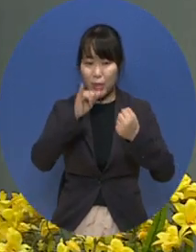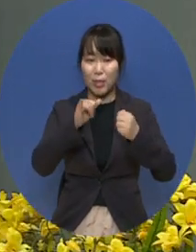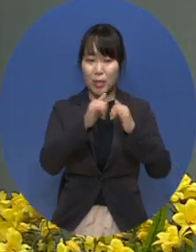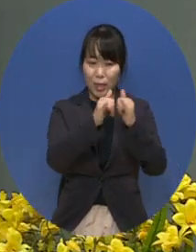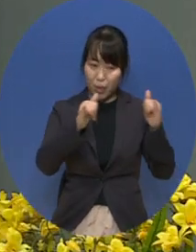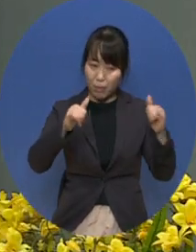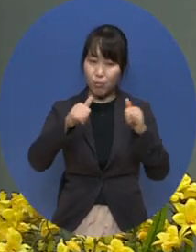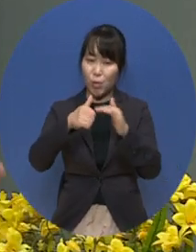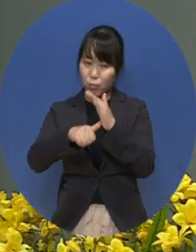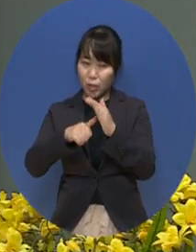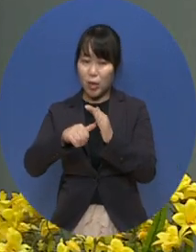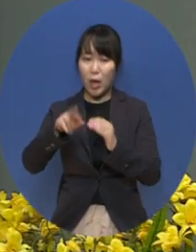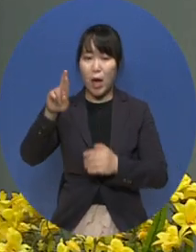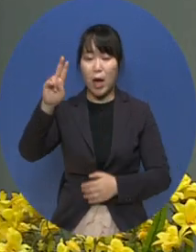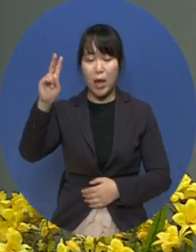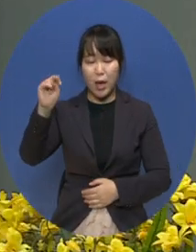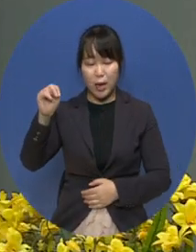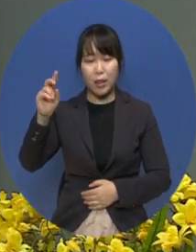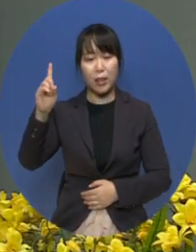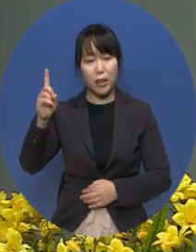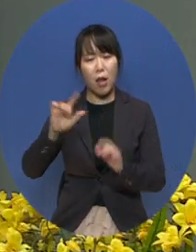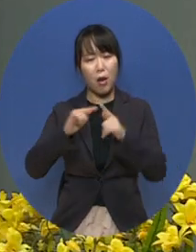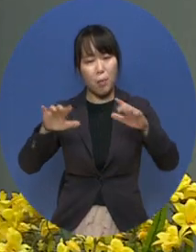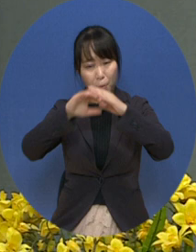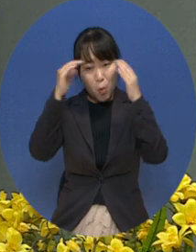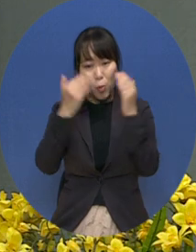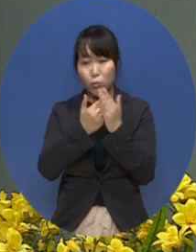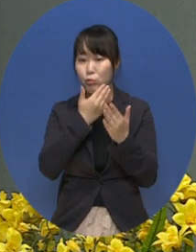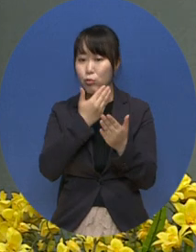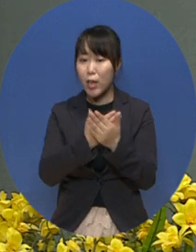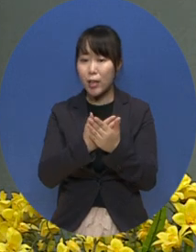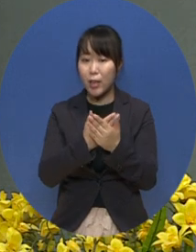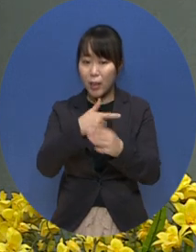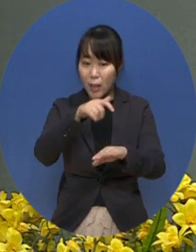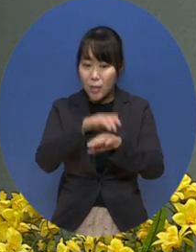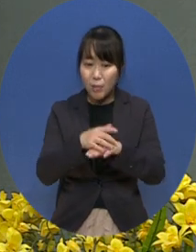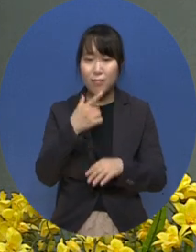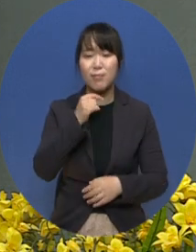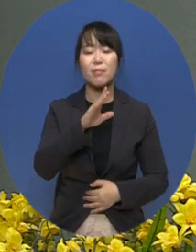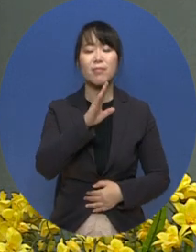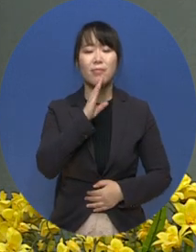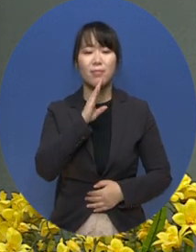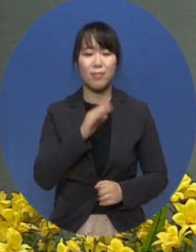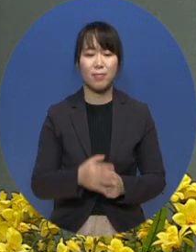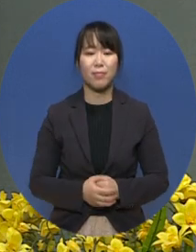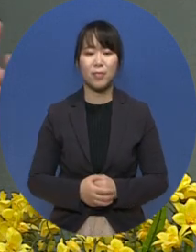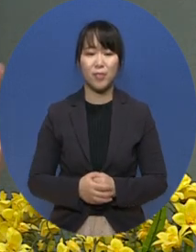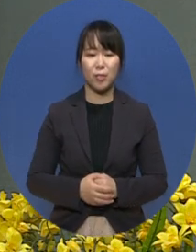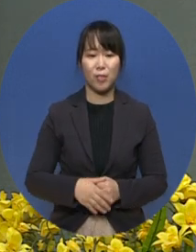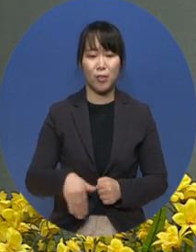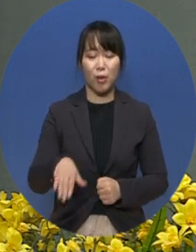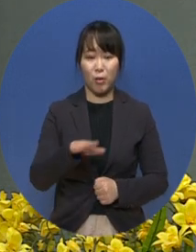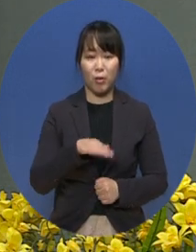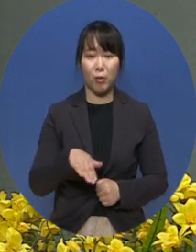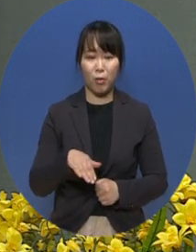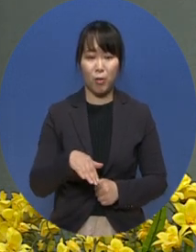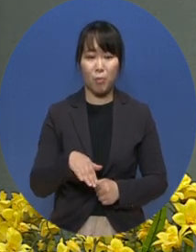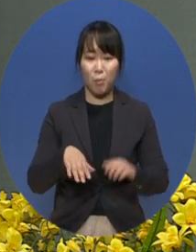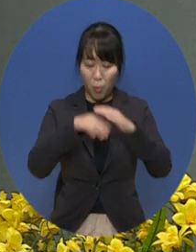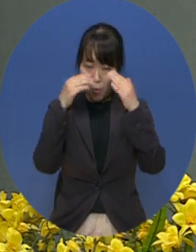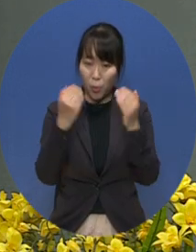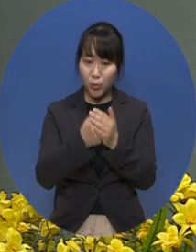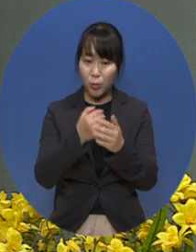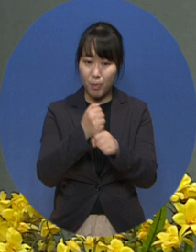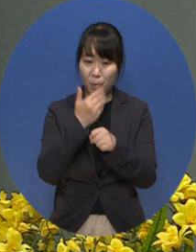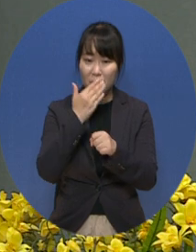물적 알앤비 관련 쪽에 모든 게 핵심이 거긴 해요 네그로 선거를 중심으로 이제 우리의 여기서 모서리를 만들어요